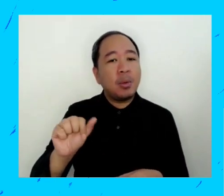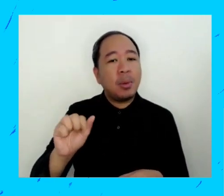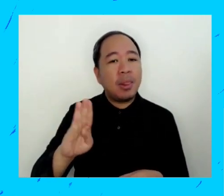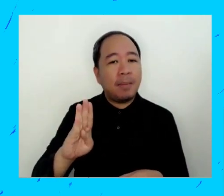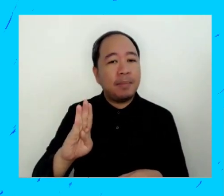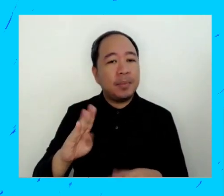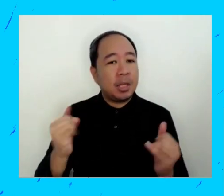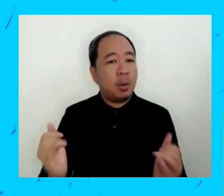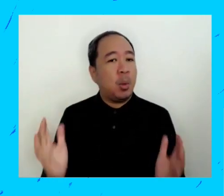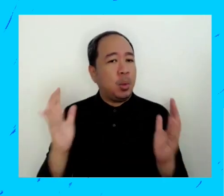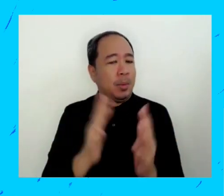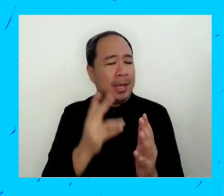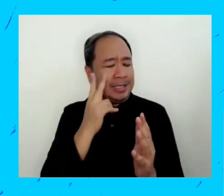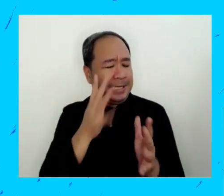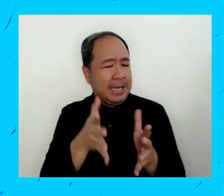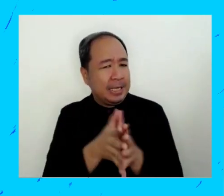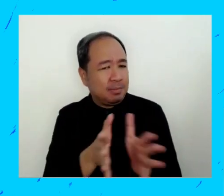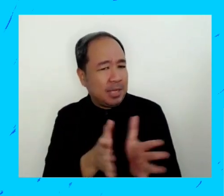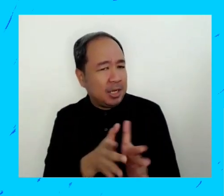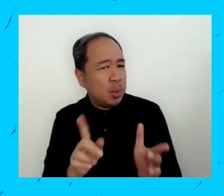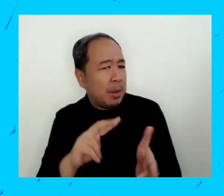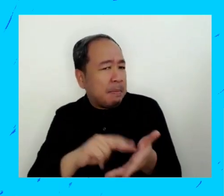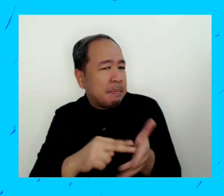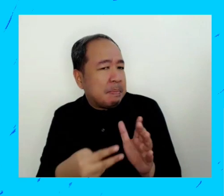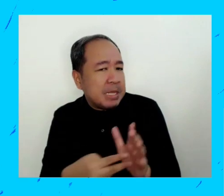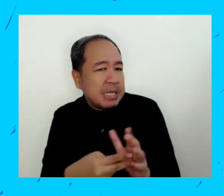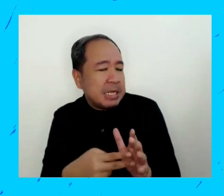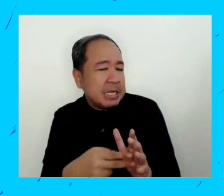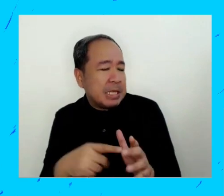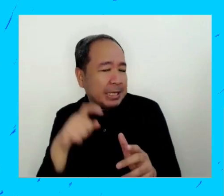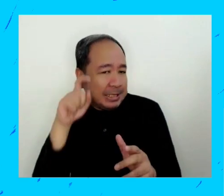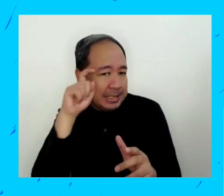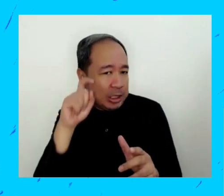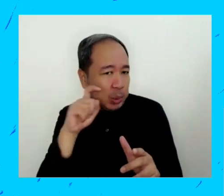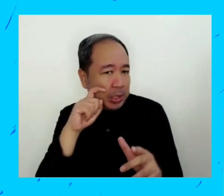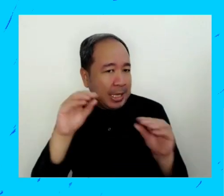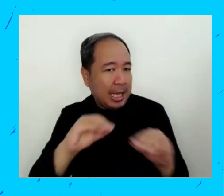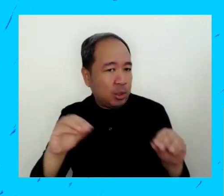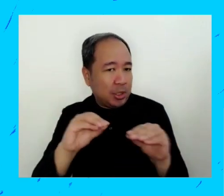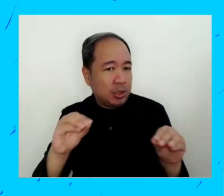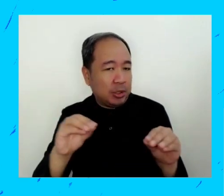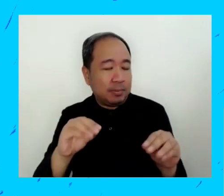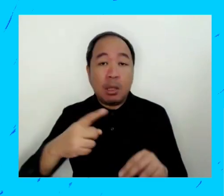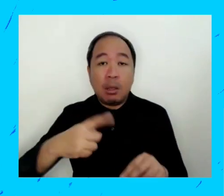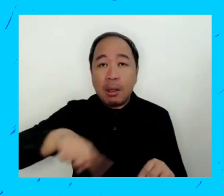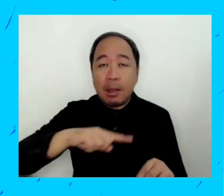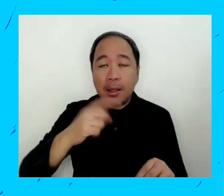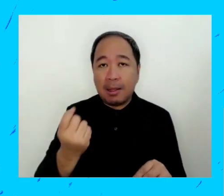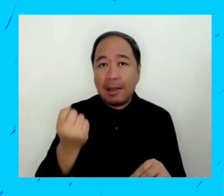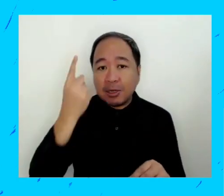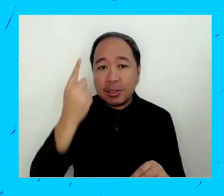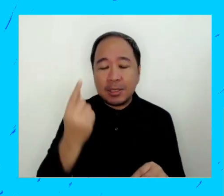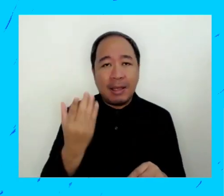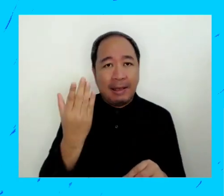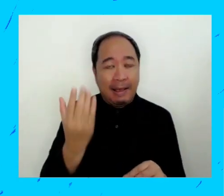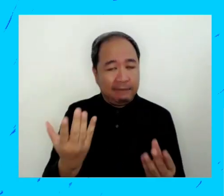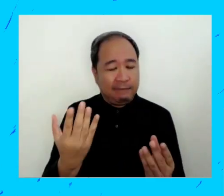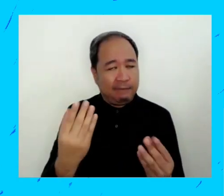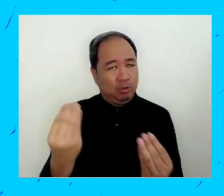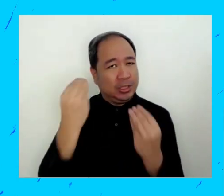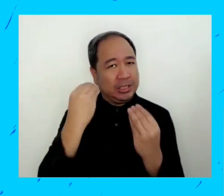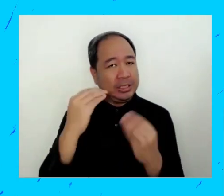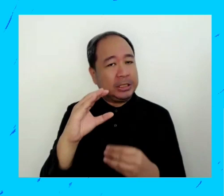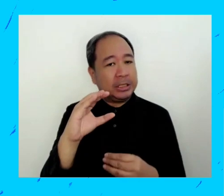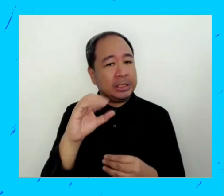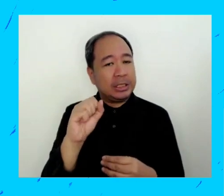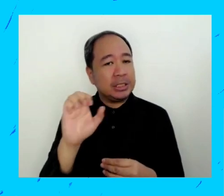les approches pour redéfinir l'éducation sexuelle. Nous avons le privilège de comprendre quels